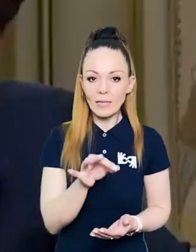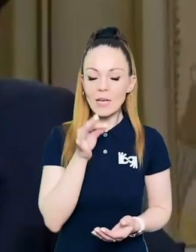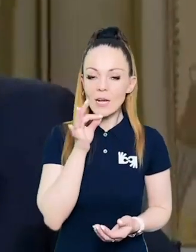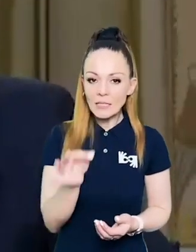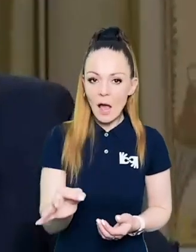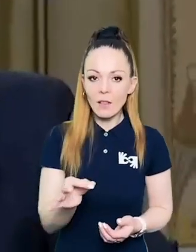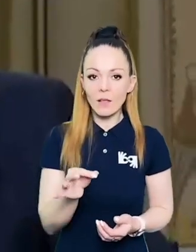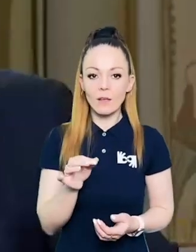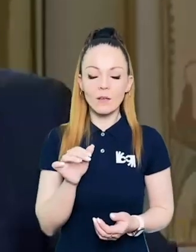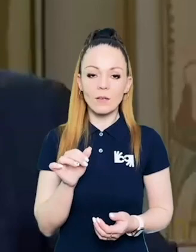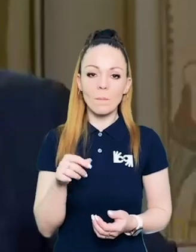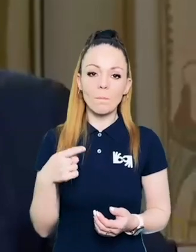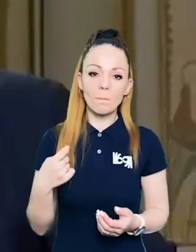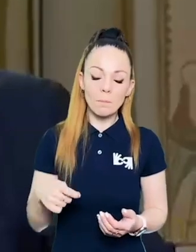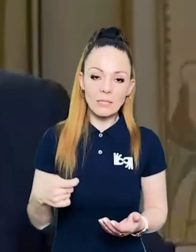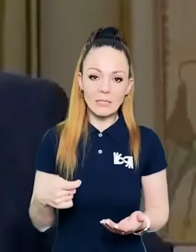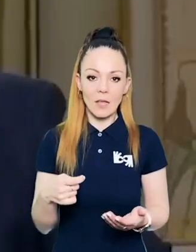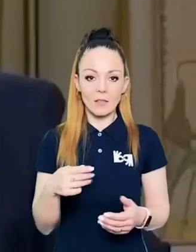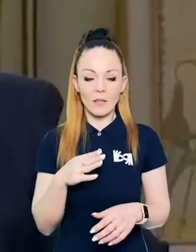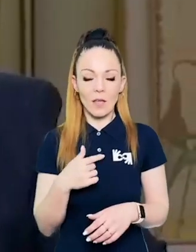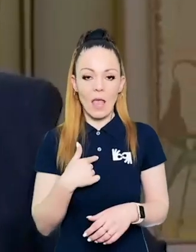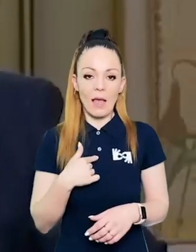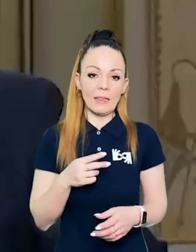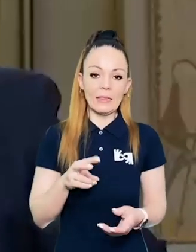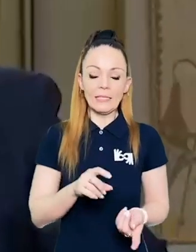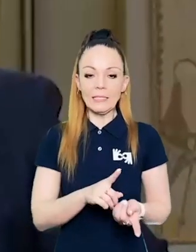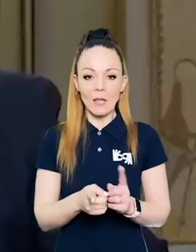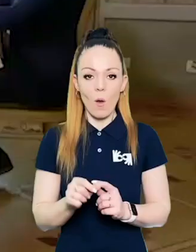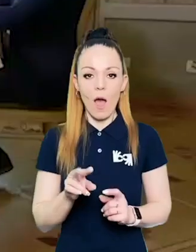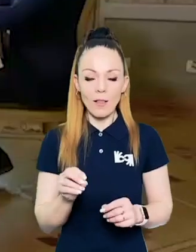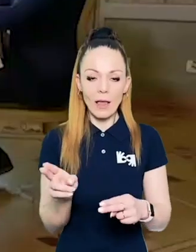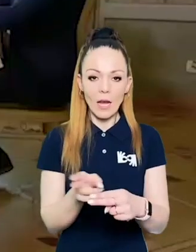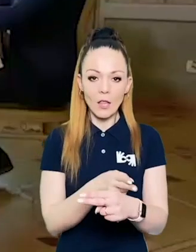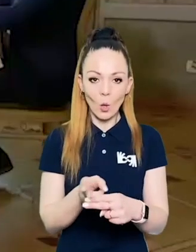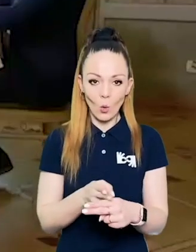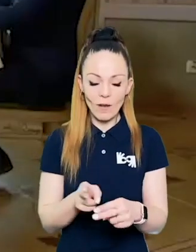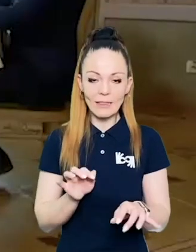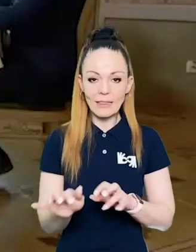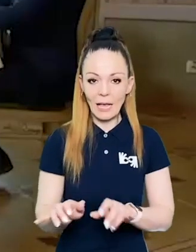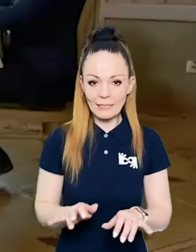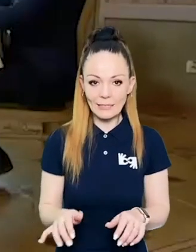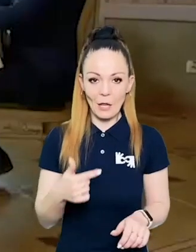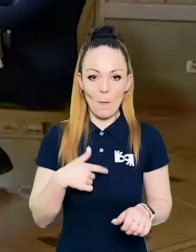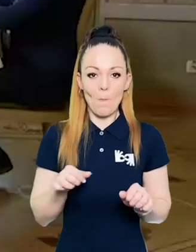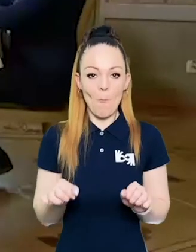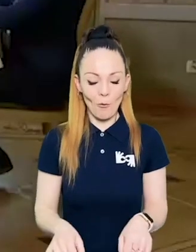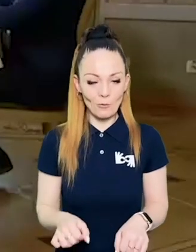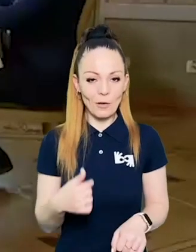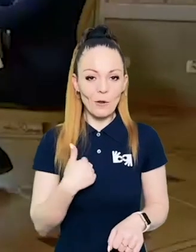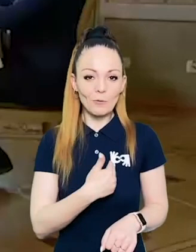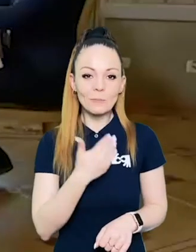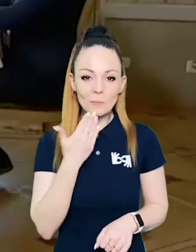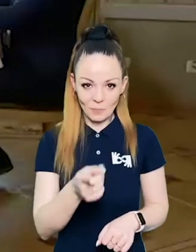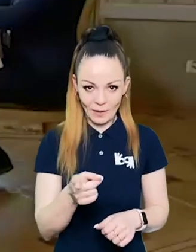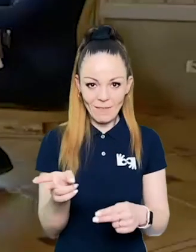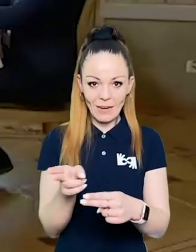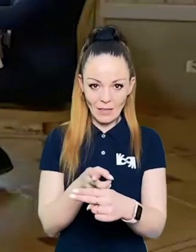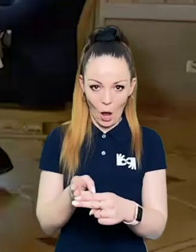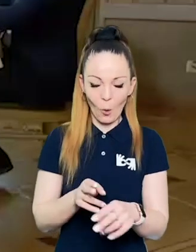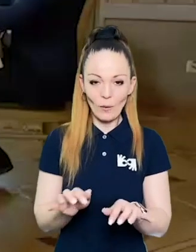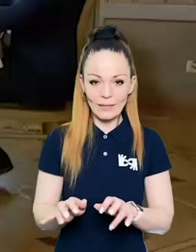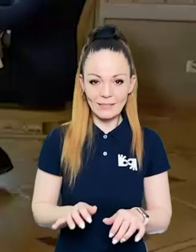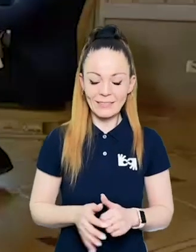Олена казала, що ну, спічрайтером президента я, напевно, не стану, але редагувати тексти можу. Так от, хочу спитати,